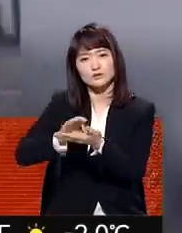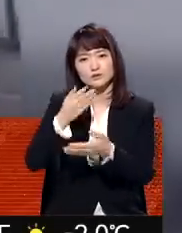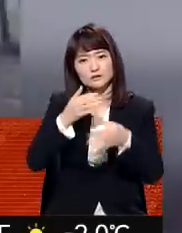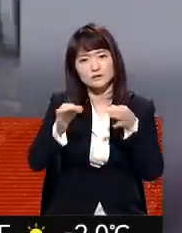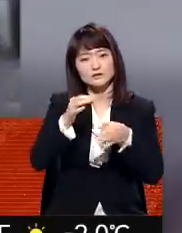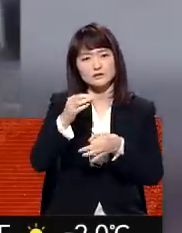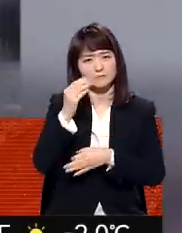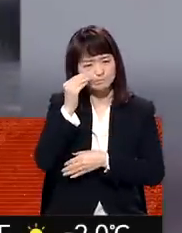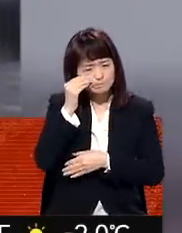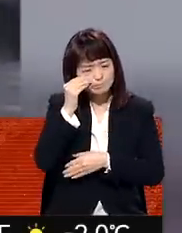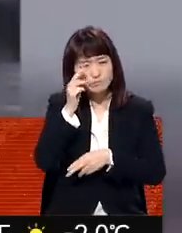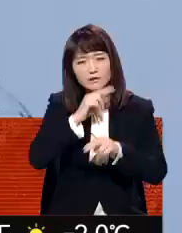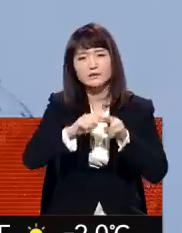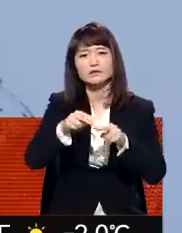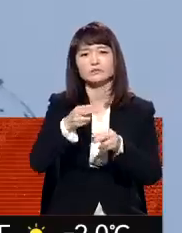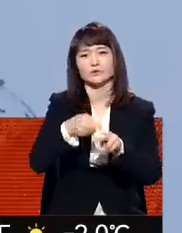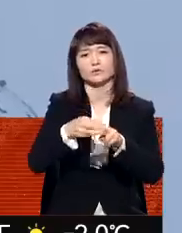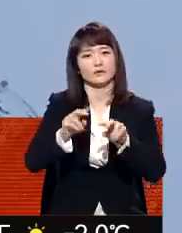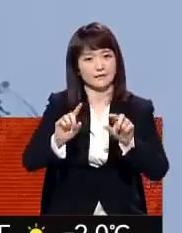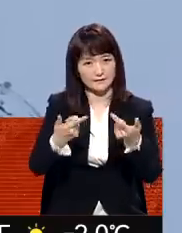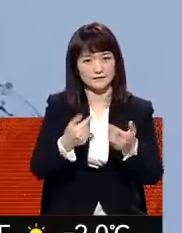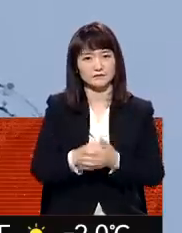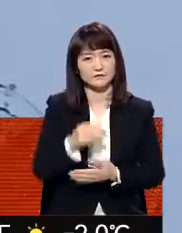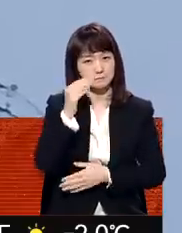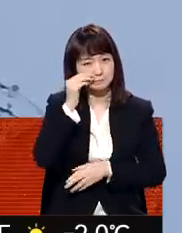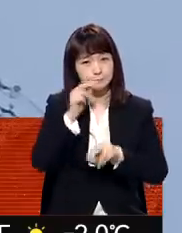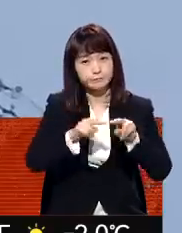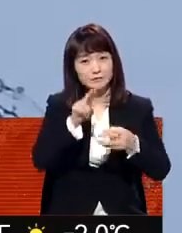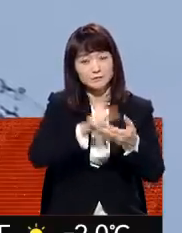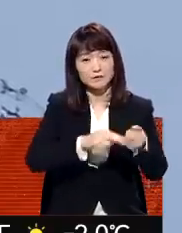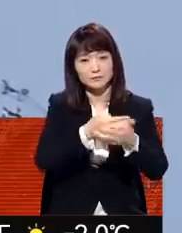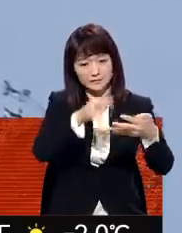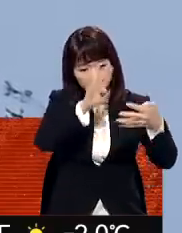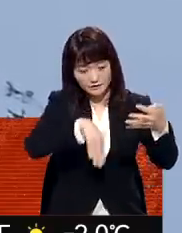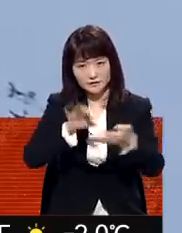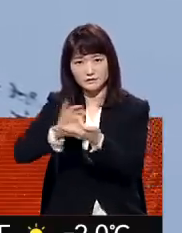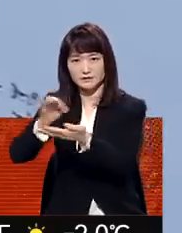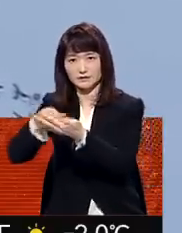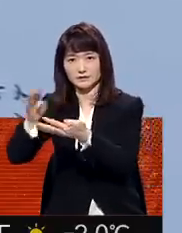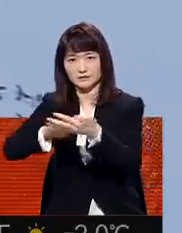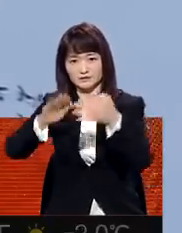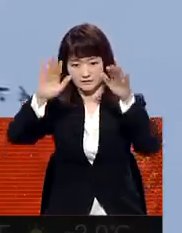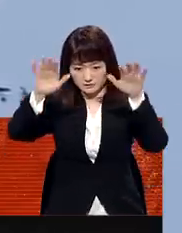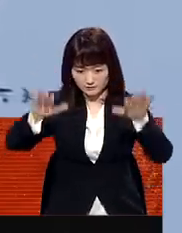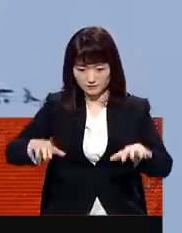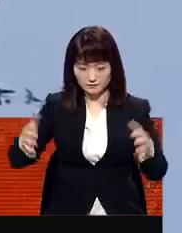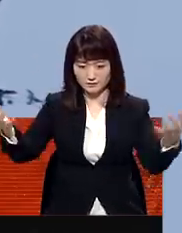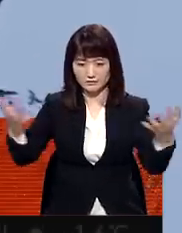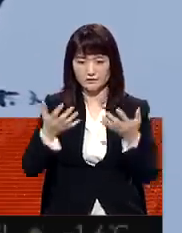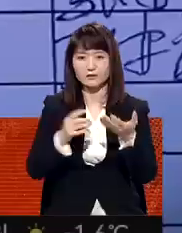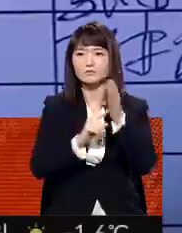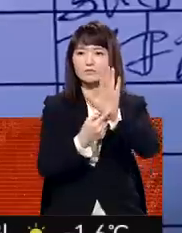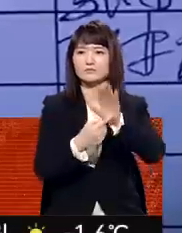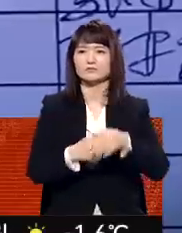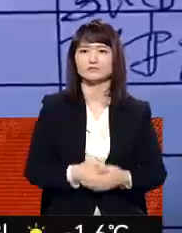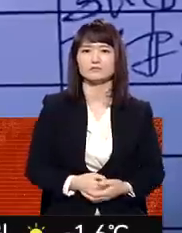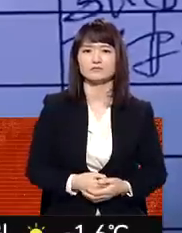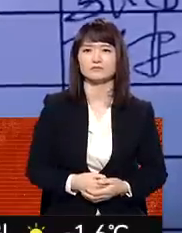기름으로는 절대 요리를 하지 않았다면서 폐유를 판매한 내역과 사용 내역 등도 공개하기도 했습니다